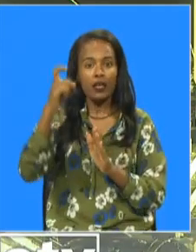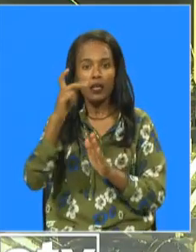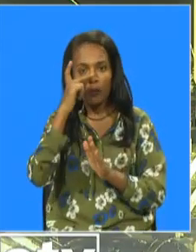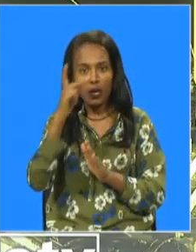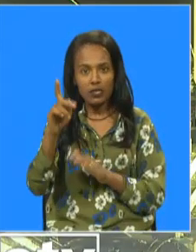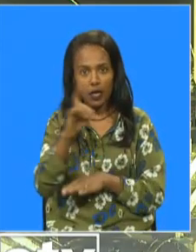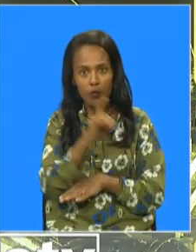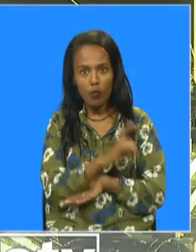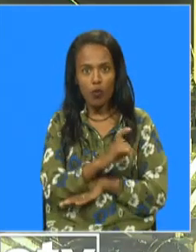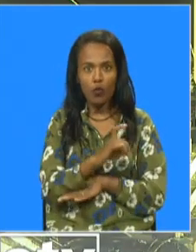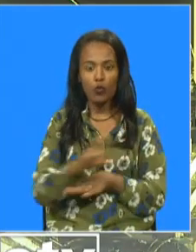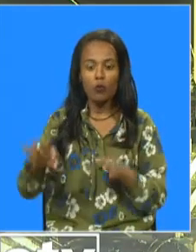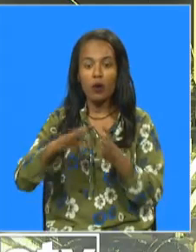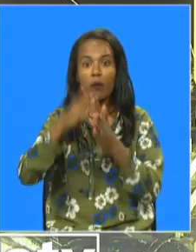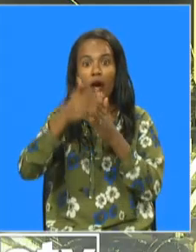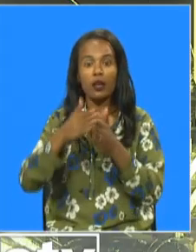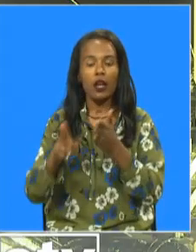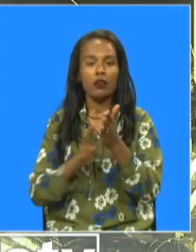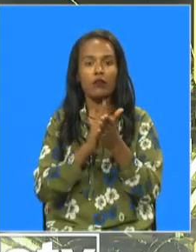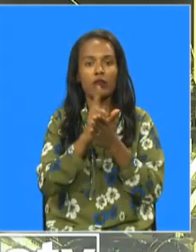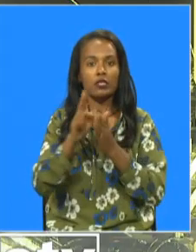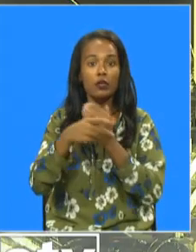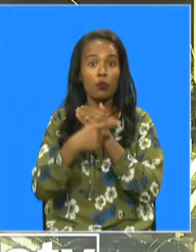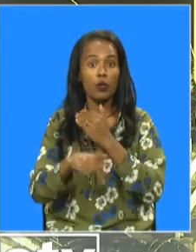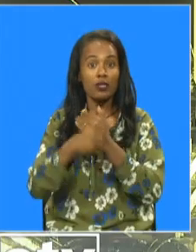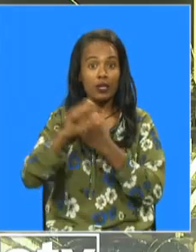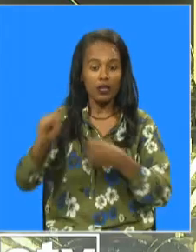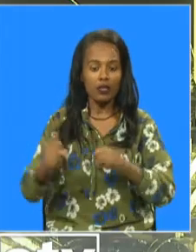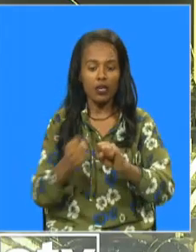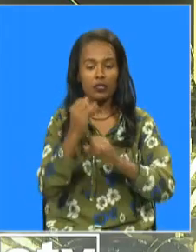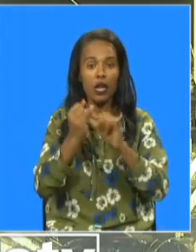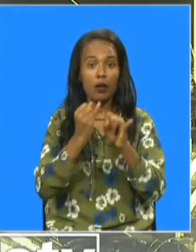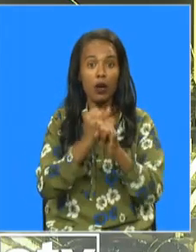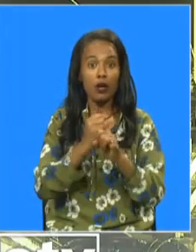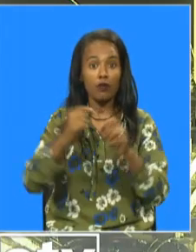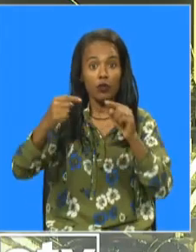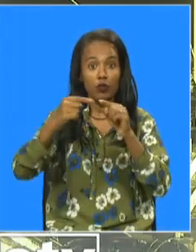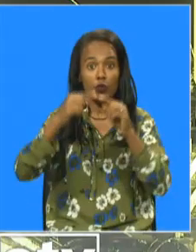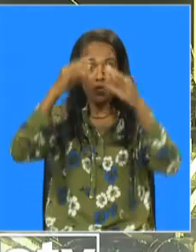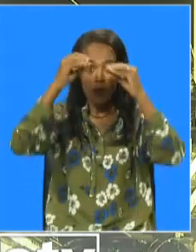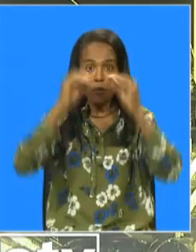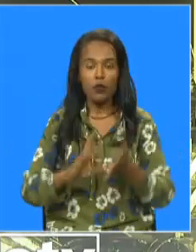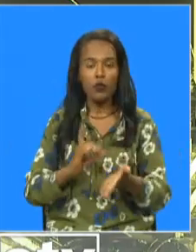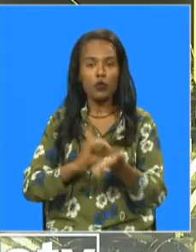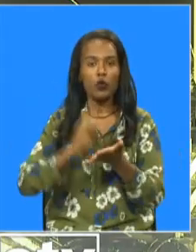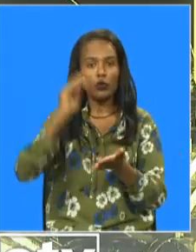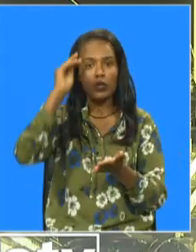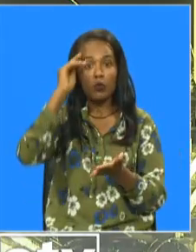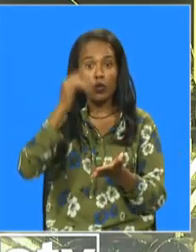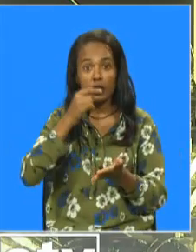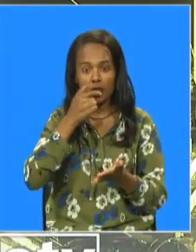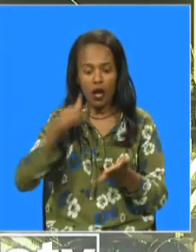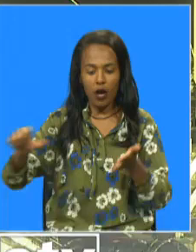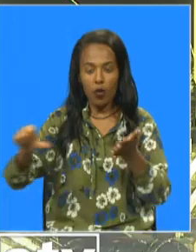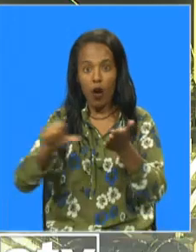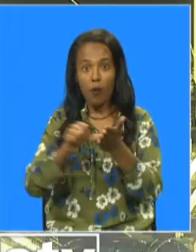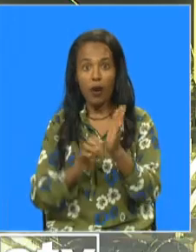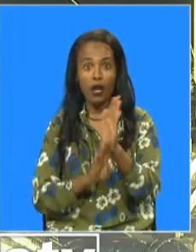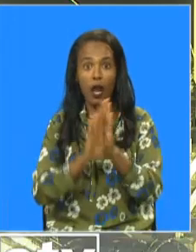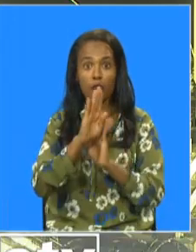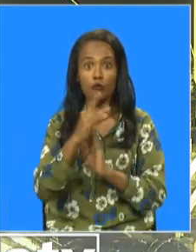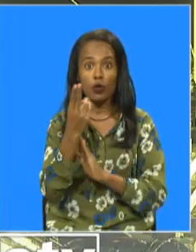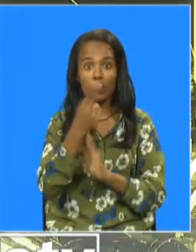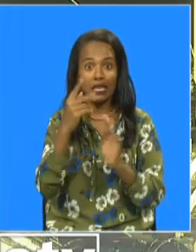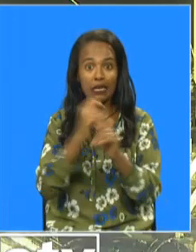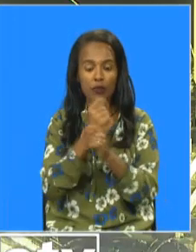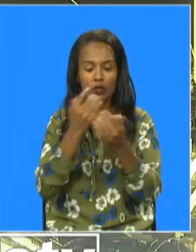መሆኑን በባህር ዳር ዩኒቨርሲቲ የፖለቲካል ሳይንስ እና ዓለም አቀፍ ግንኙነት መምህሩ ዶክተር ሞገስ ደምሴ ተናገሩ። የአባይ ወንዝን አልምቶ የመጠቀም